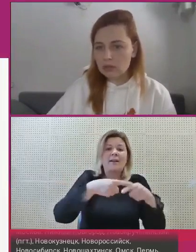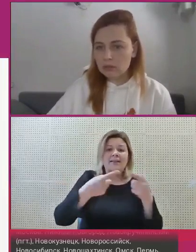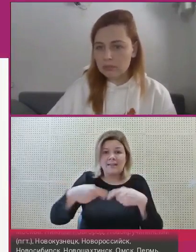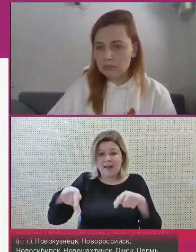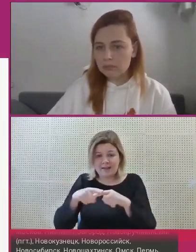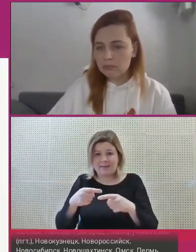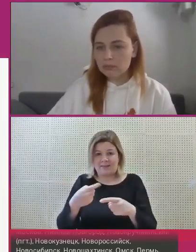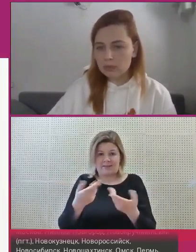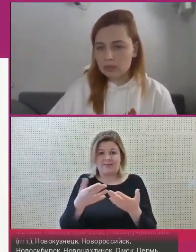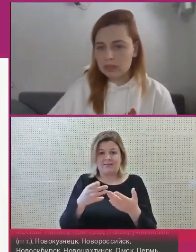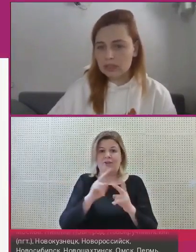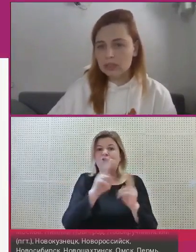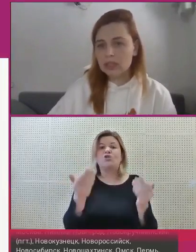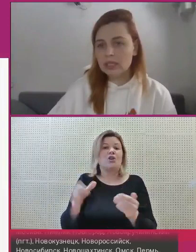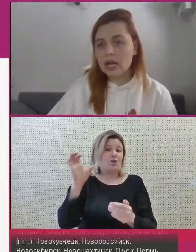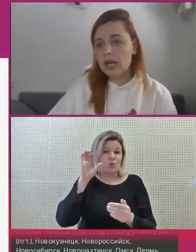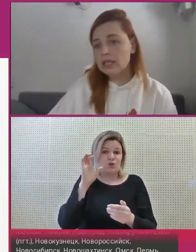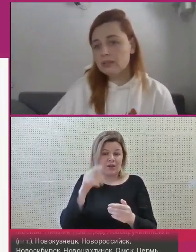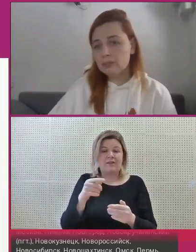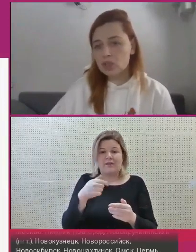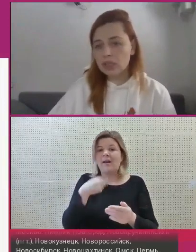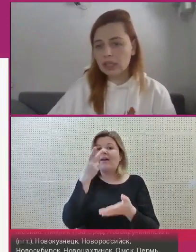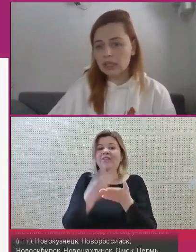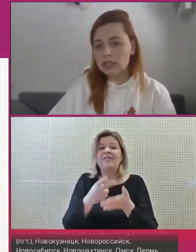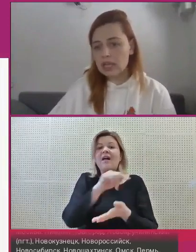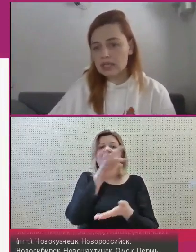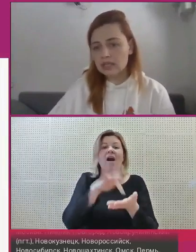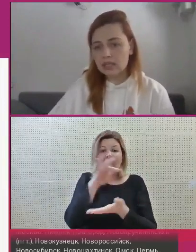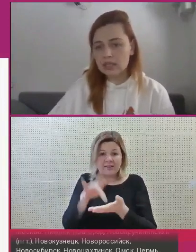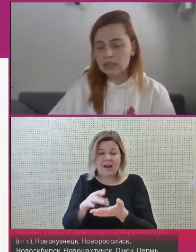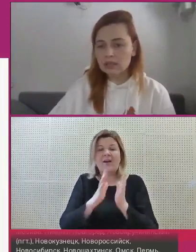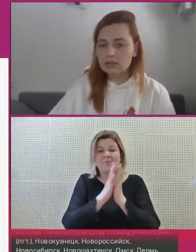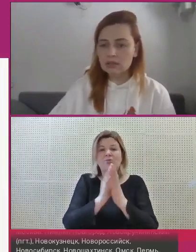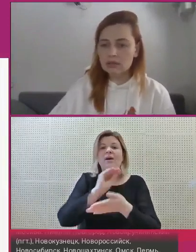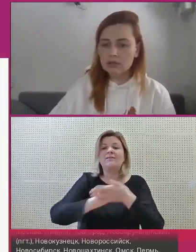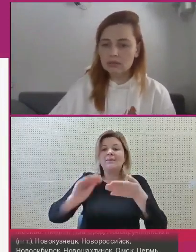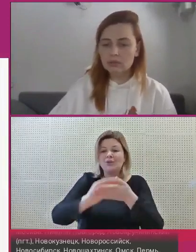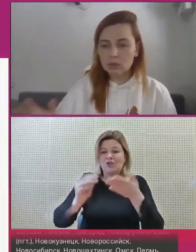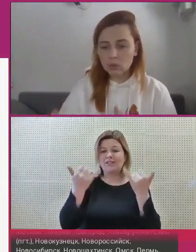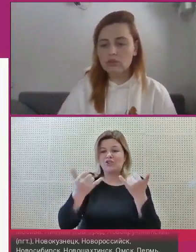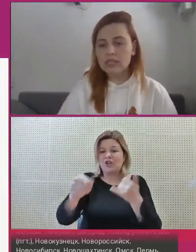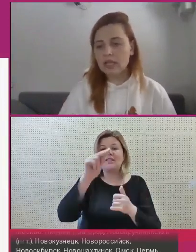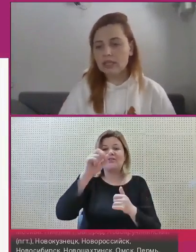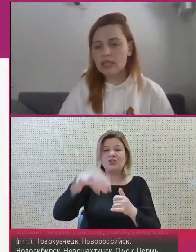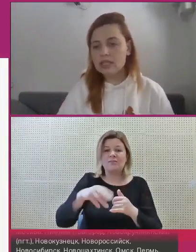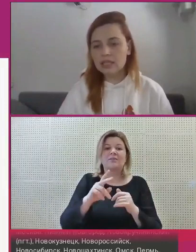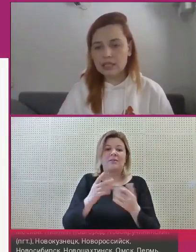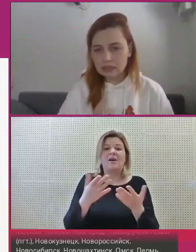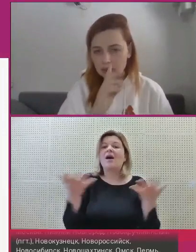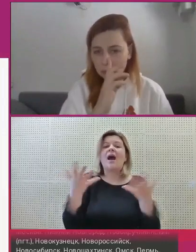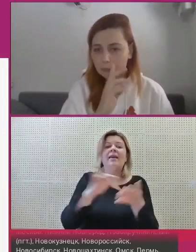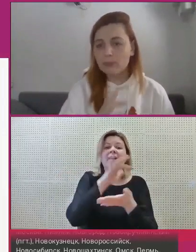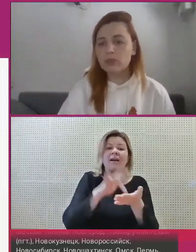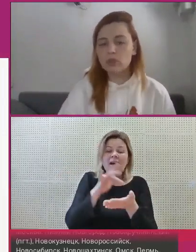я видела здесь города, а если вы напишите, какие организации и кто вы из этой организации